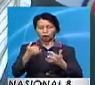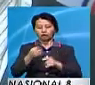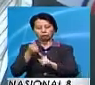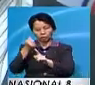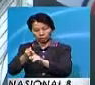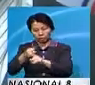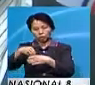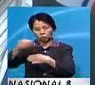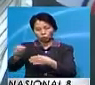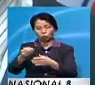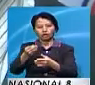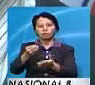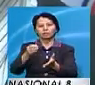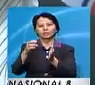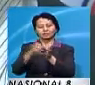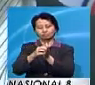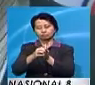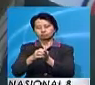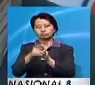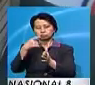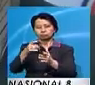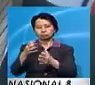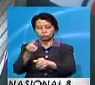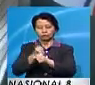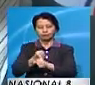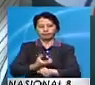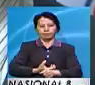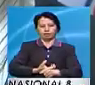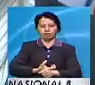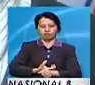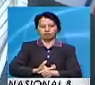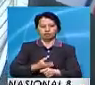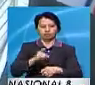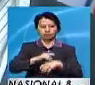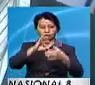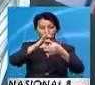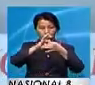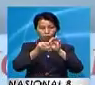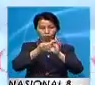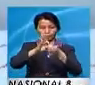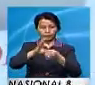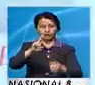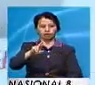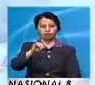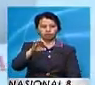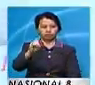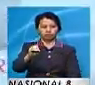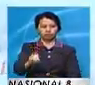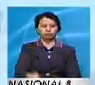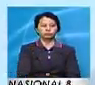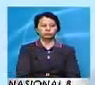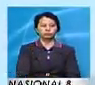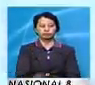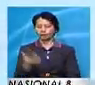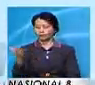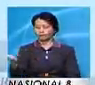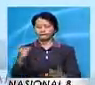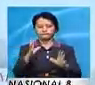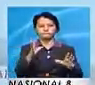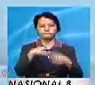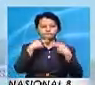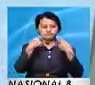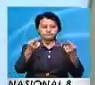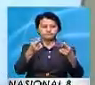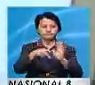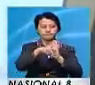khas kepada mereka yang menjaya memperoleh pingat em di olimpik Rio beliau merasmikan